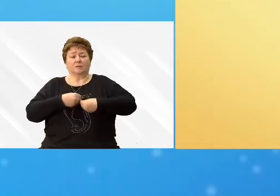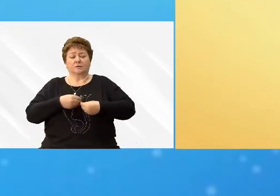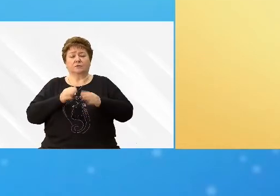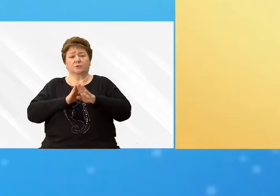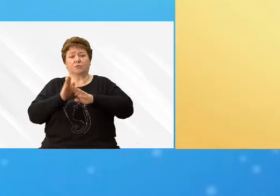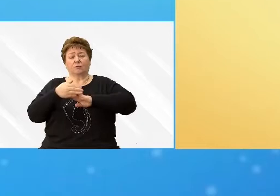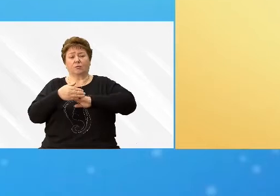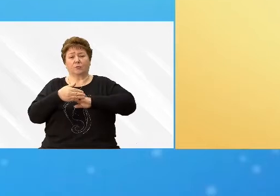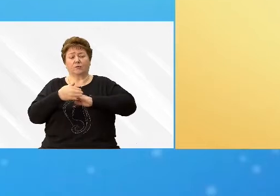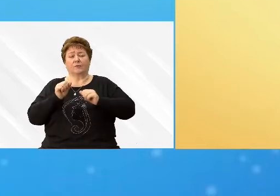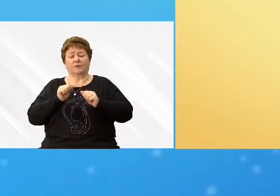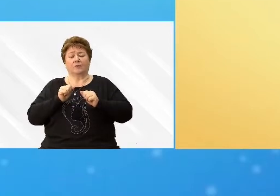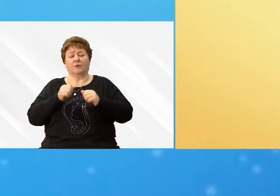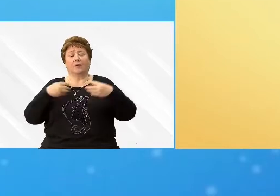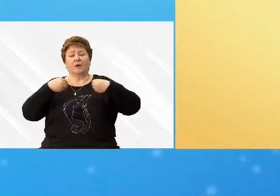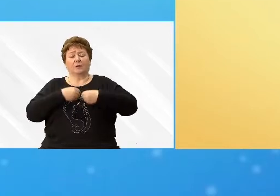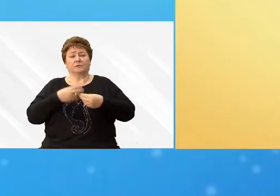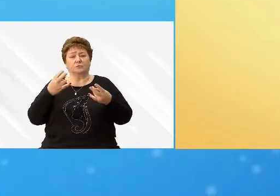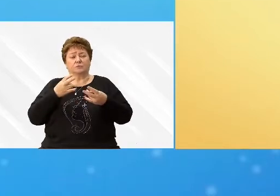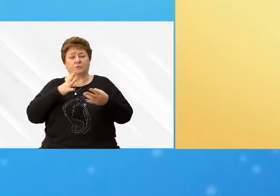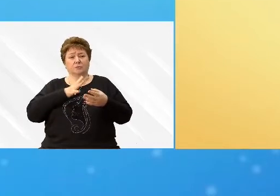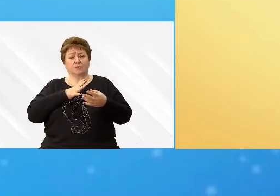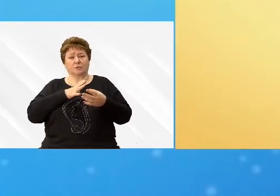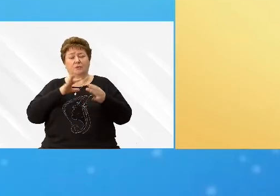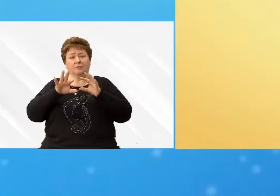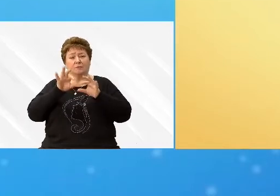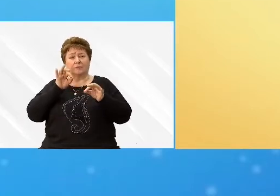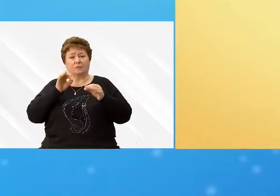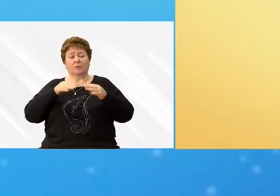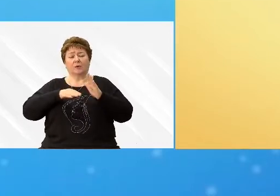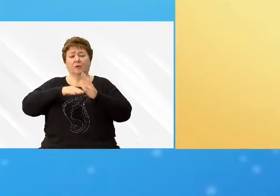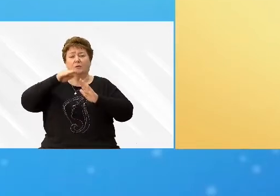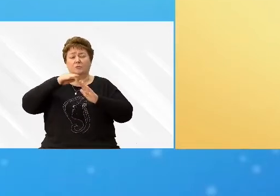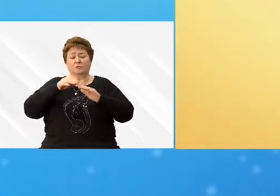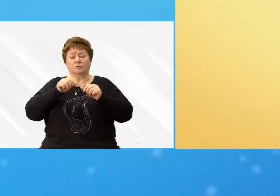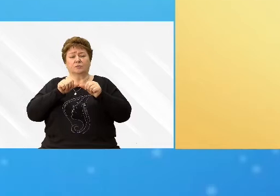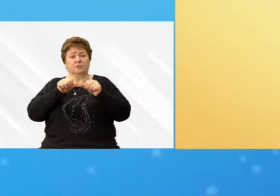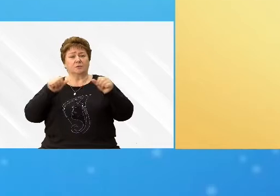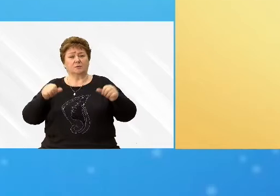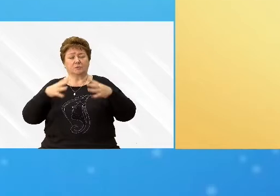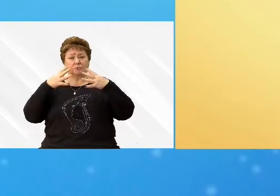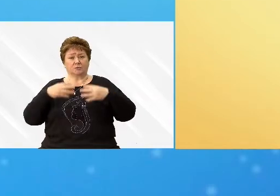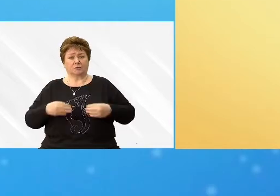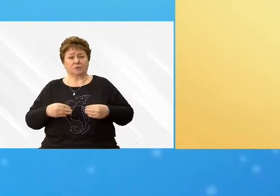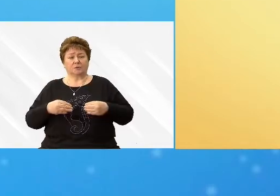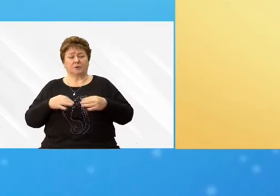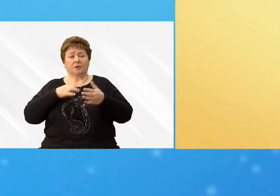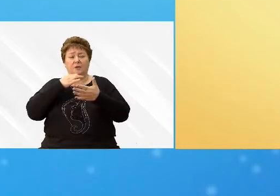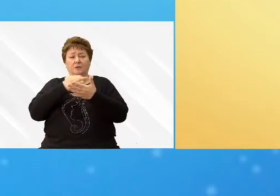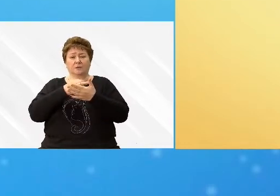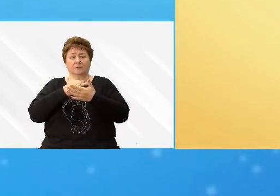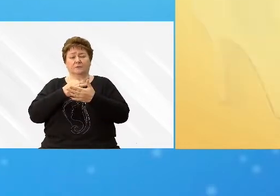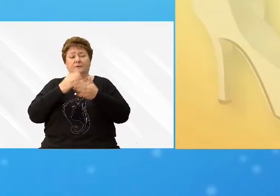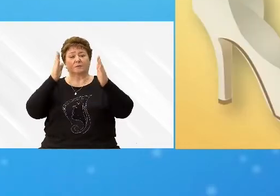обуви одежда должна быть подобрана по росту и размеру тела соответствовать